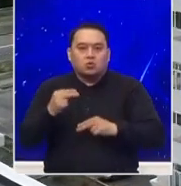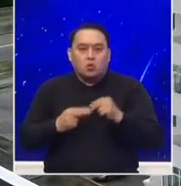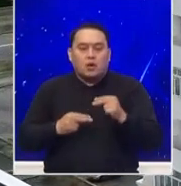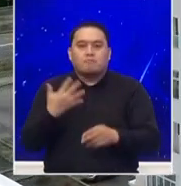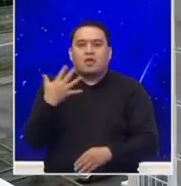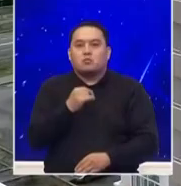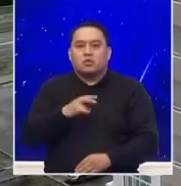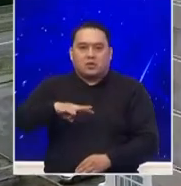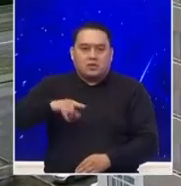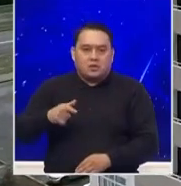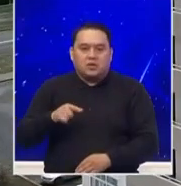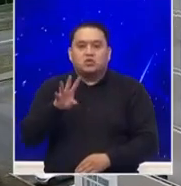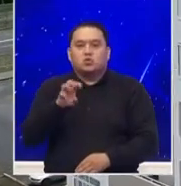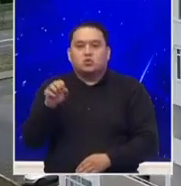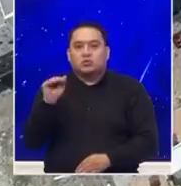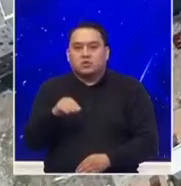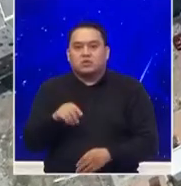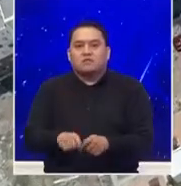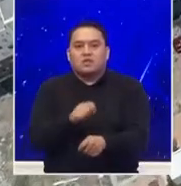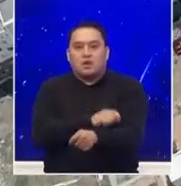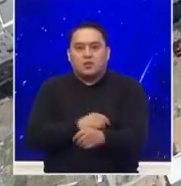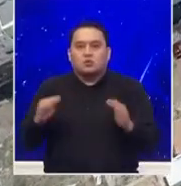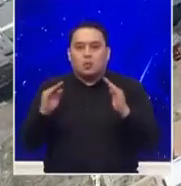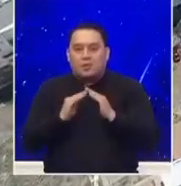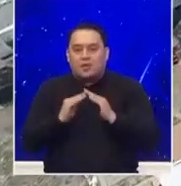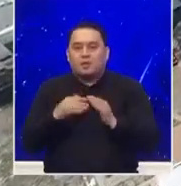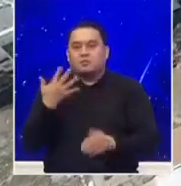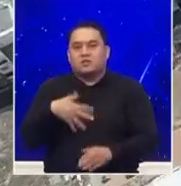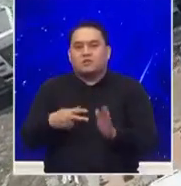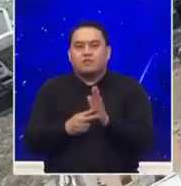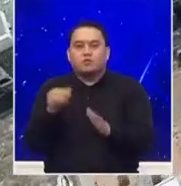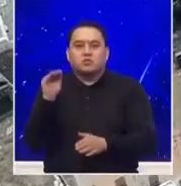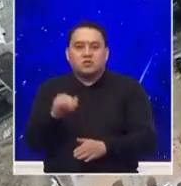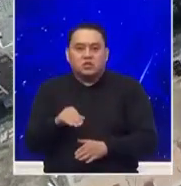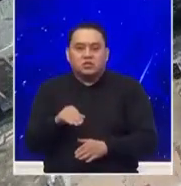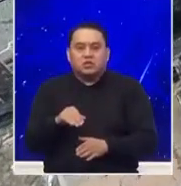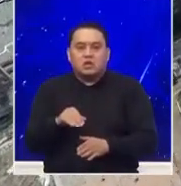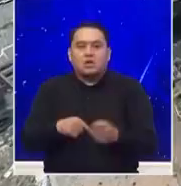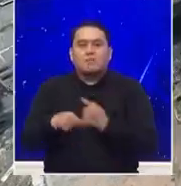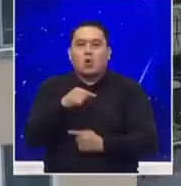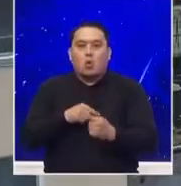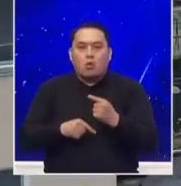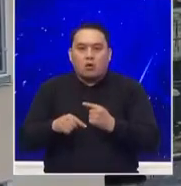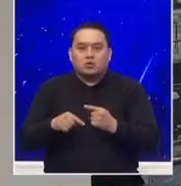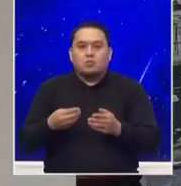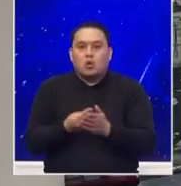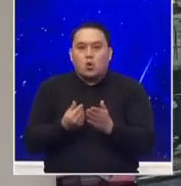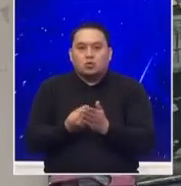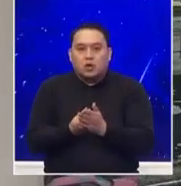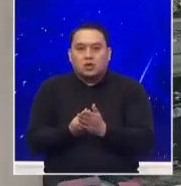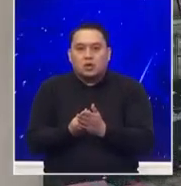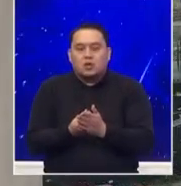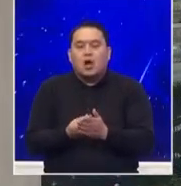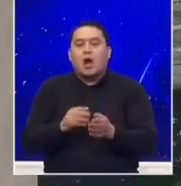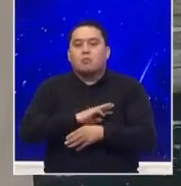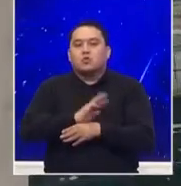порядка 5 миллионов 400 тысяч квадратных метров жилья. 58 тысяч из них коммерческого, а из числа бюджетного жильем